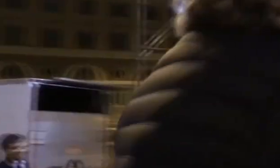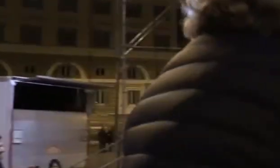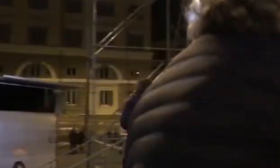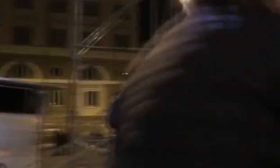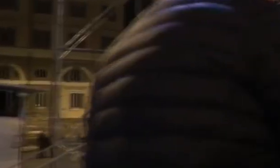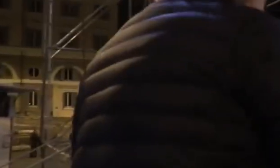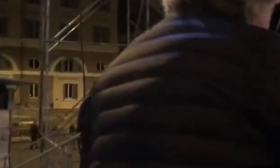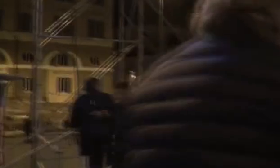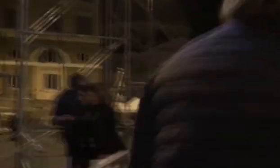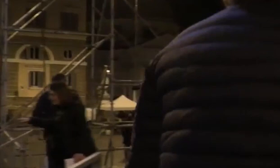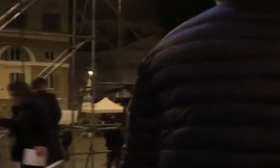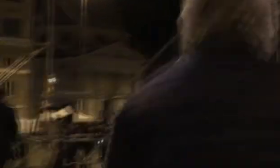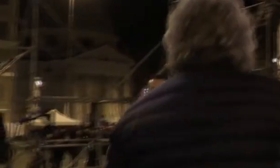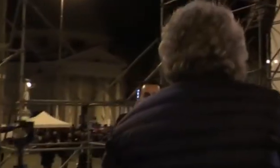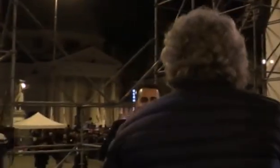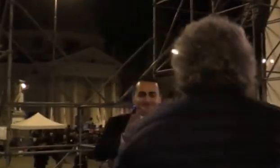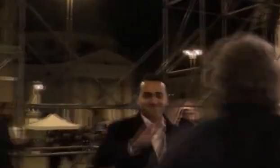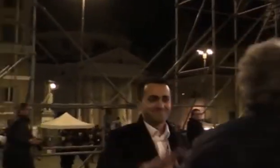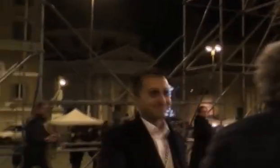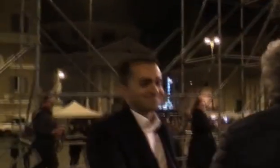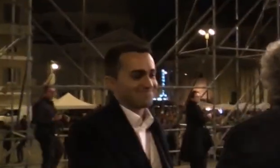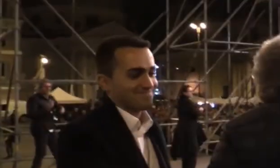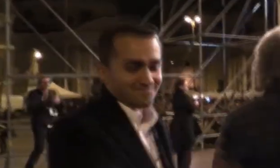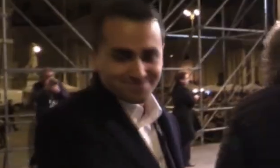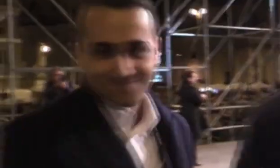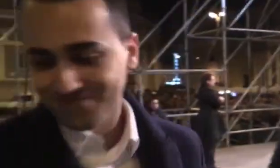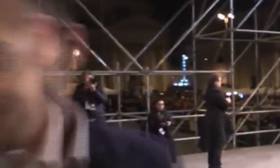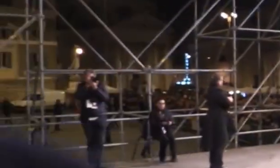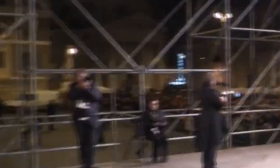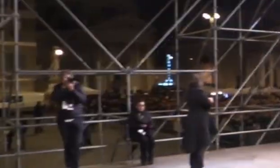Ciao Ormai siete congelati Ciao